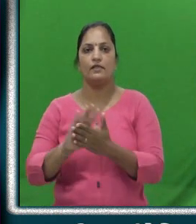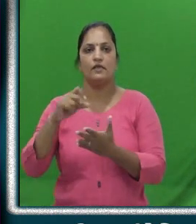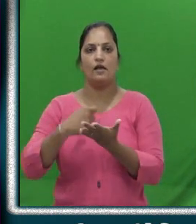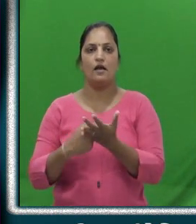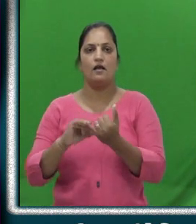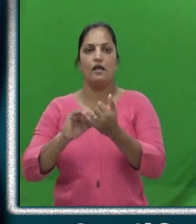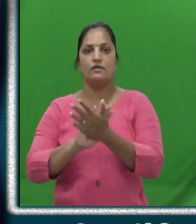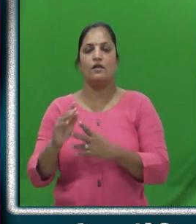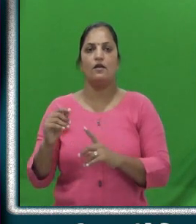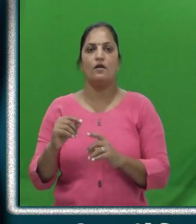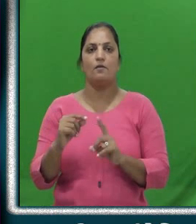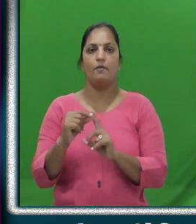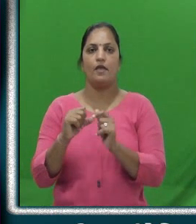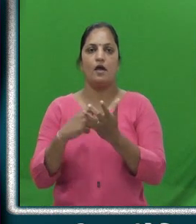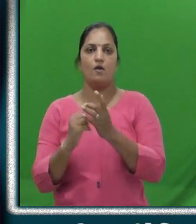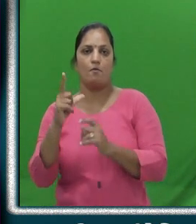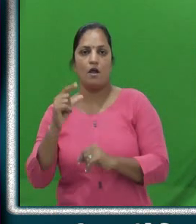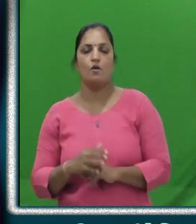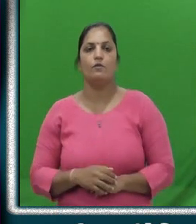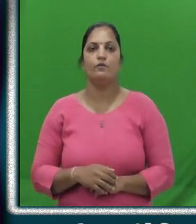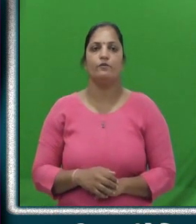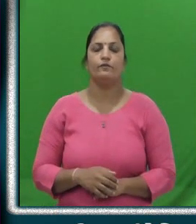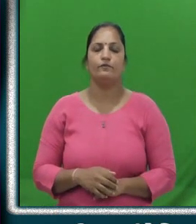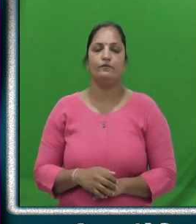મિસ્ટર હર્ષ, પારુલ ગોસ્વામી,